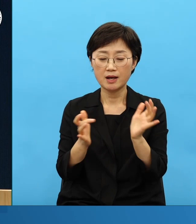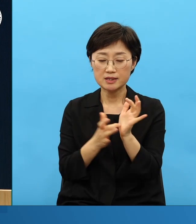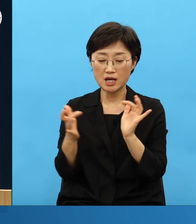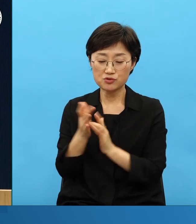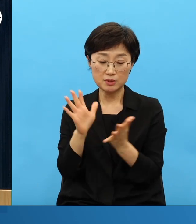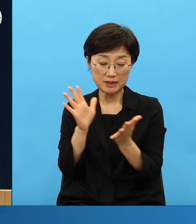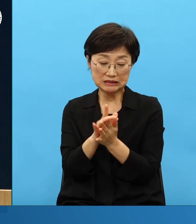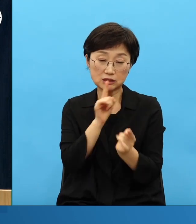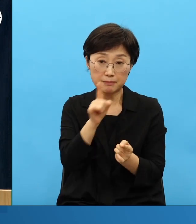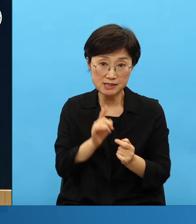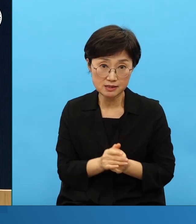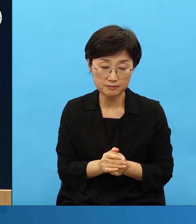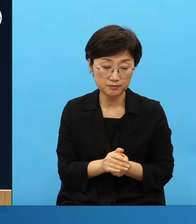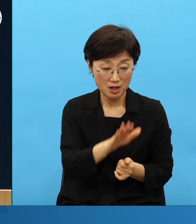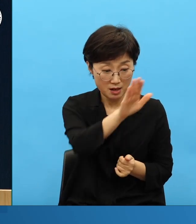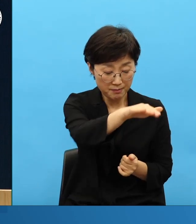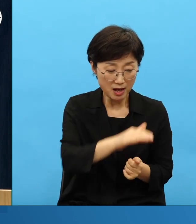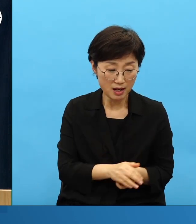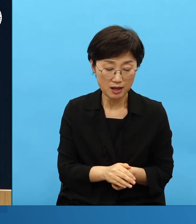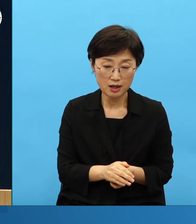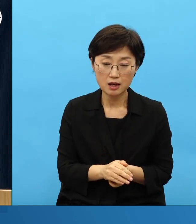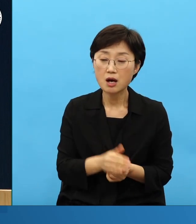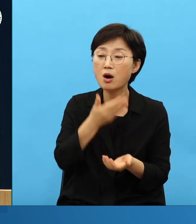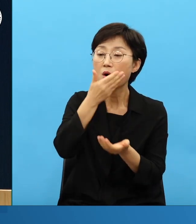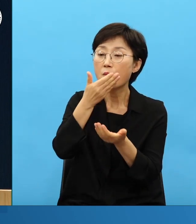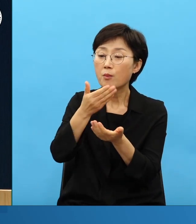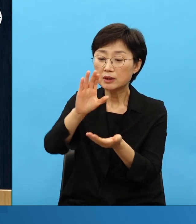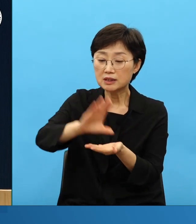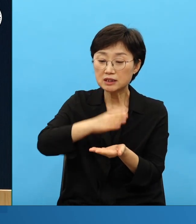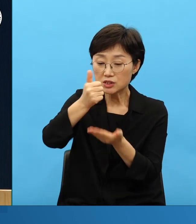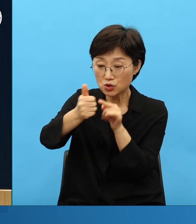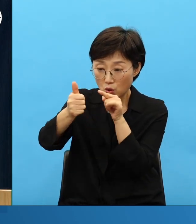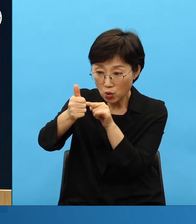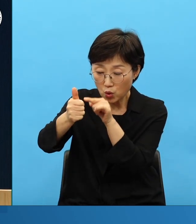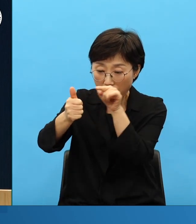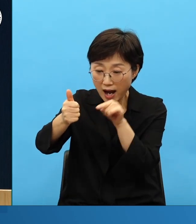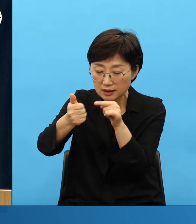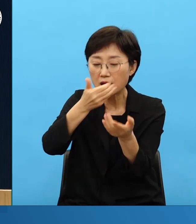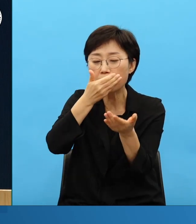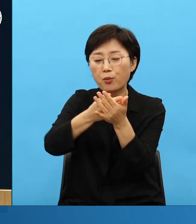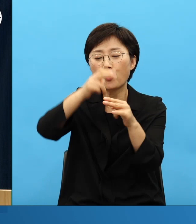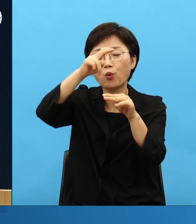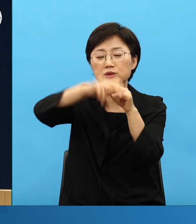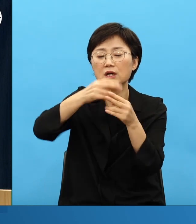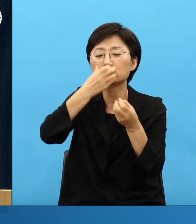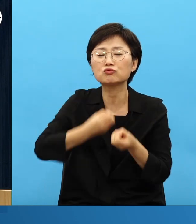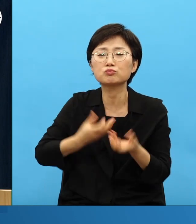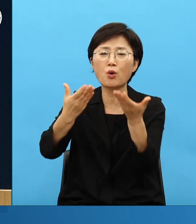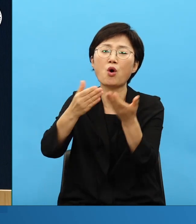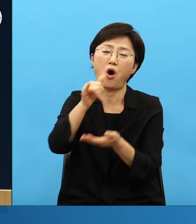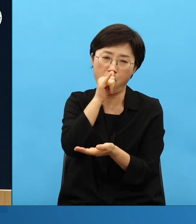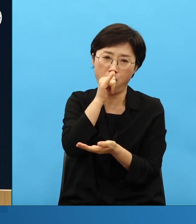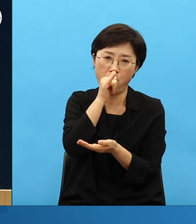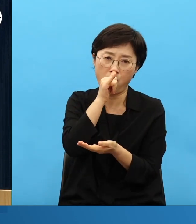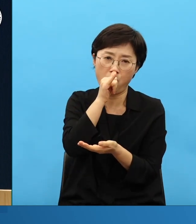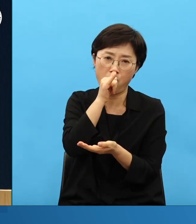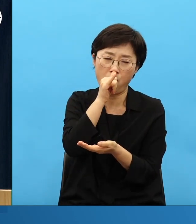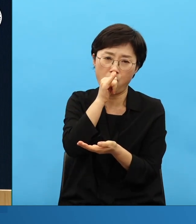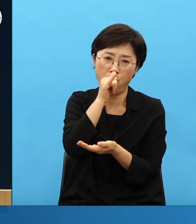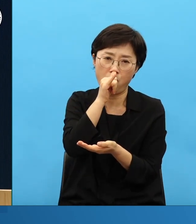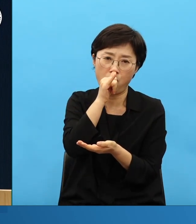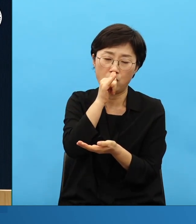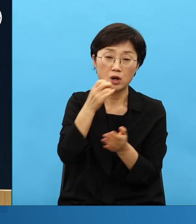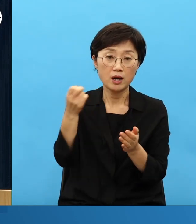이 단어 속에 보좌의 축복이 나타나는 겁니다. Jesus himself said the blessing of the throne will manifest itself inside of 예수님이 this.